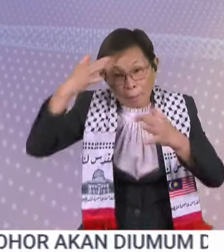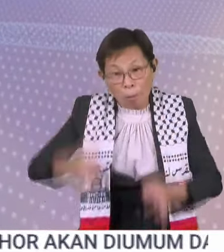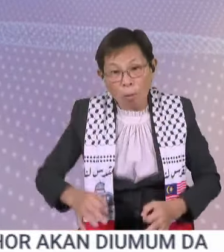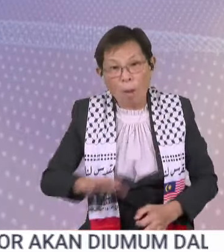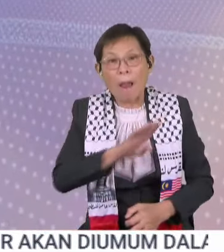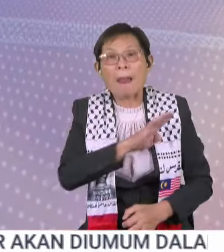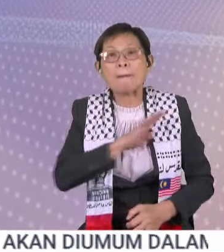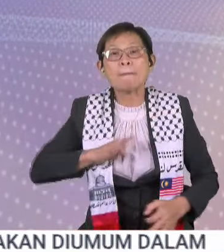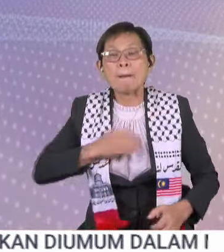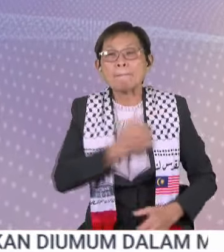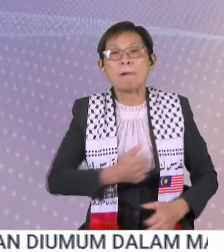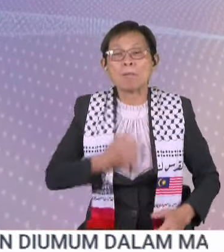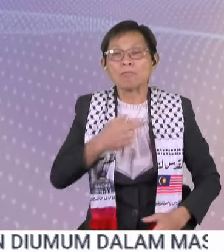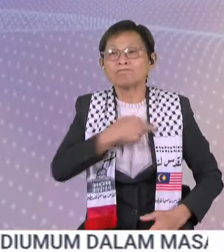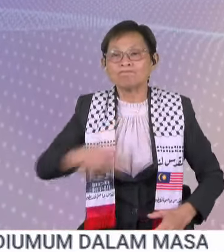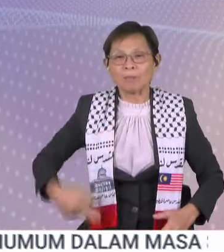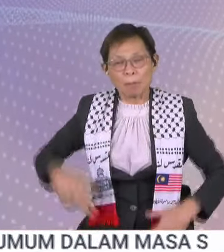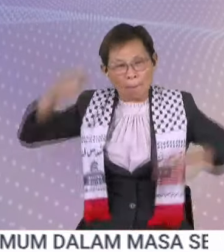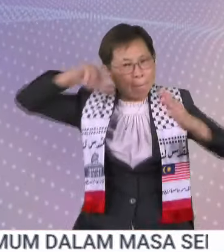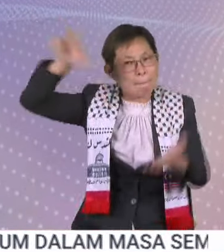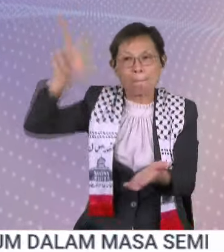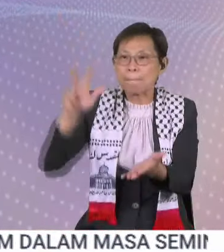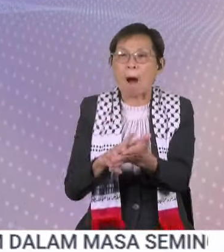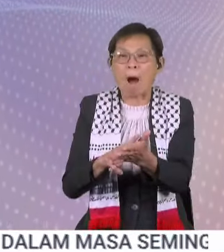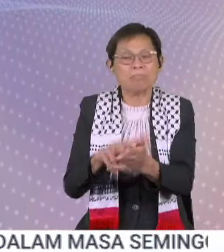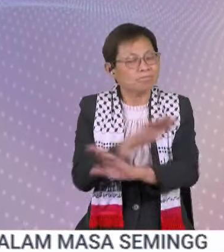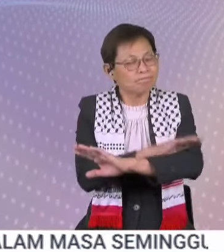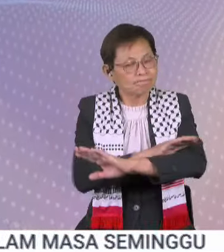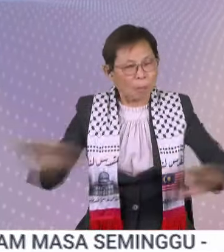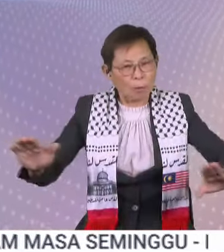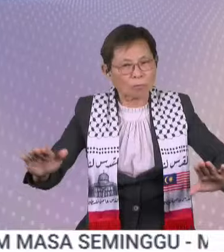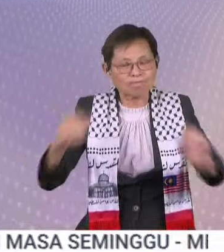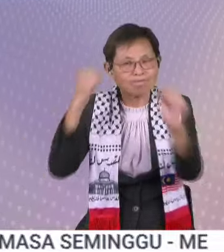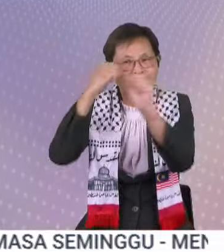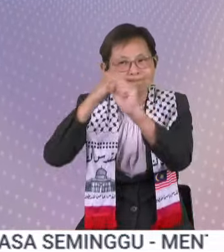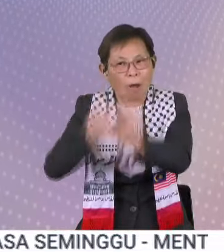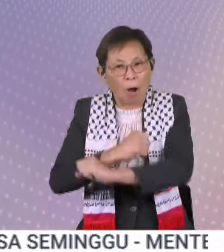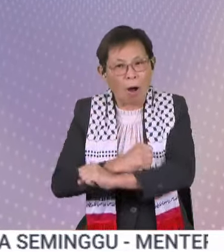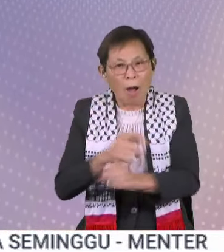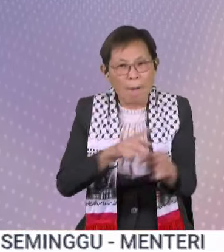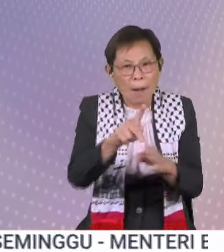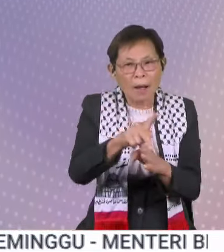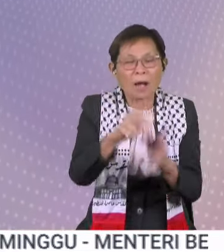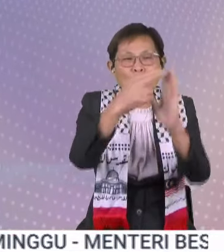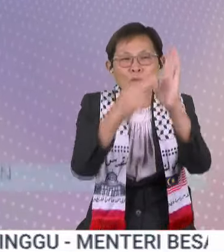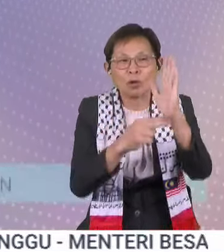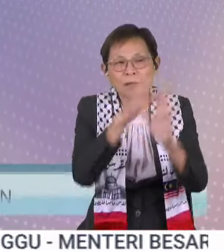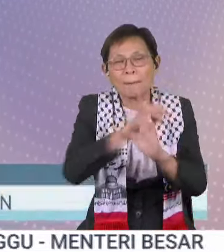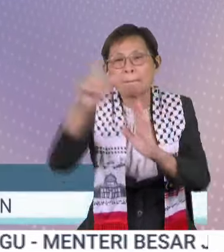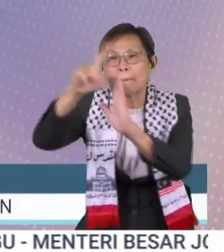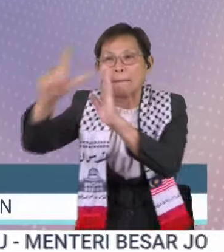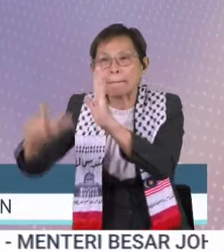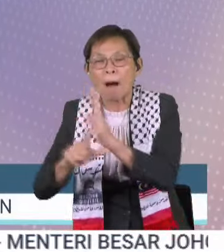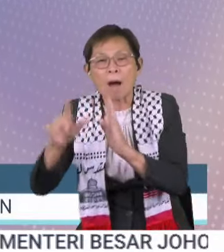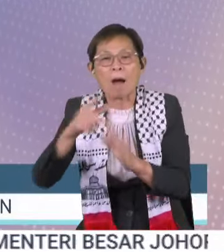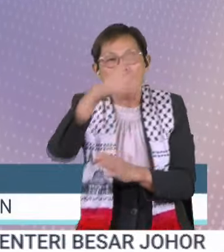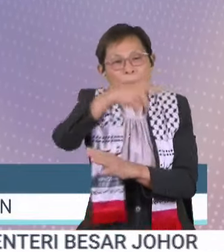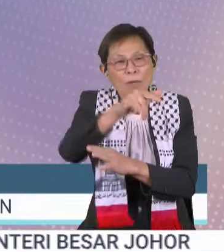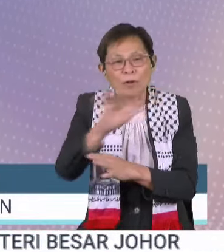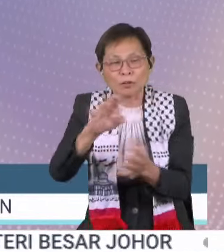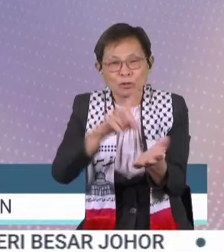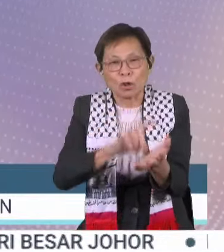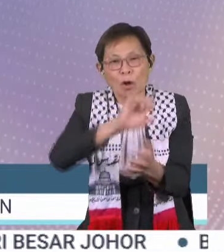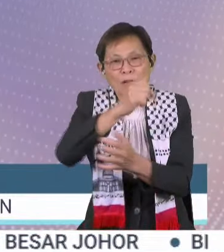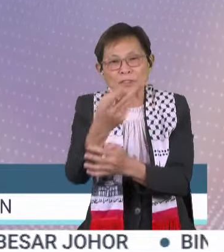Keputusan Lembaga Pengampunan Diraja muktamad dan tidak boleh dicabar. Pakar Perundangan dan Perlembagaan Profesor Datuk